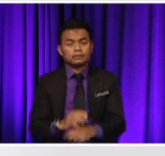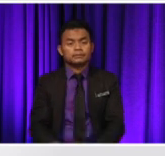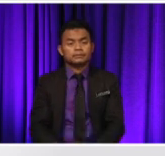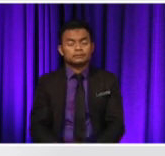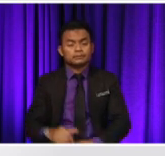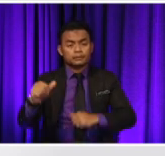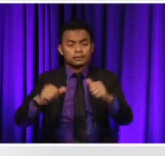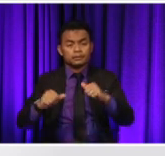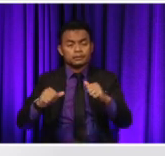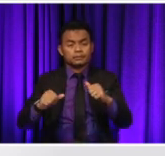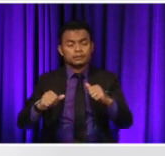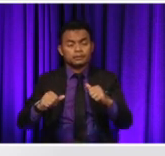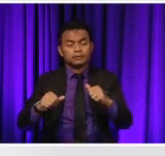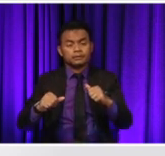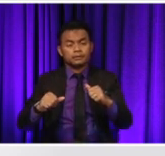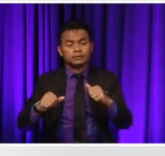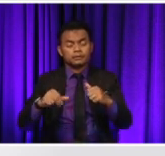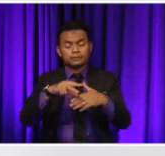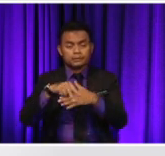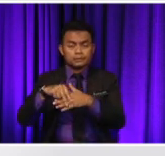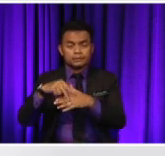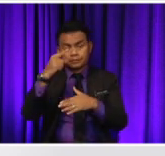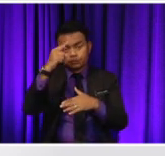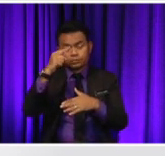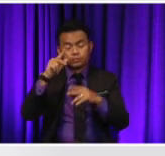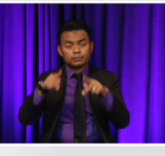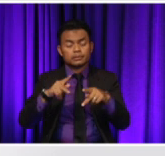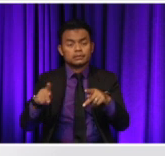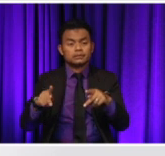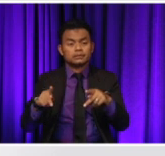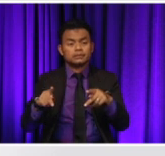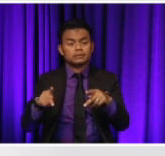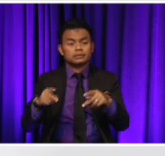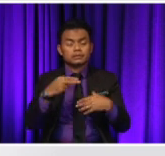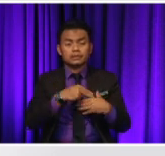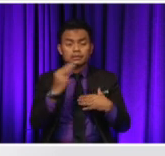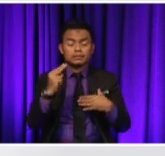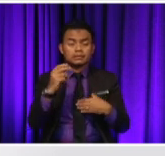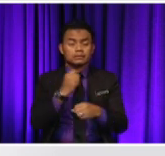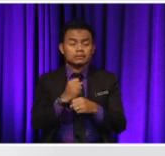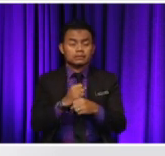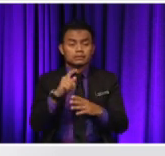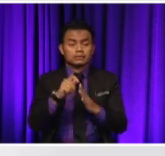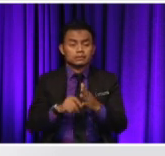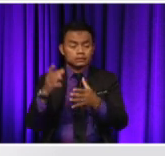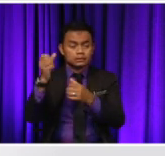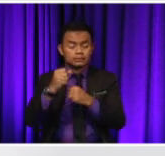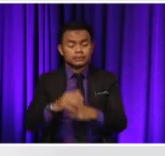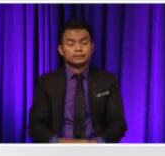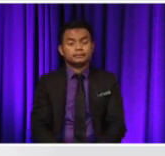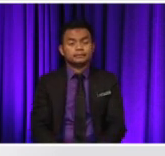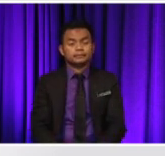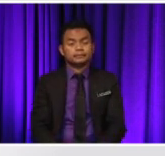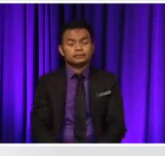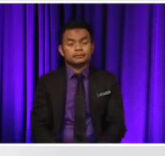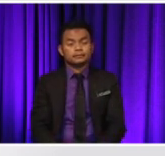activity pemantauan prestasi untuk memastikan hasil kejut tercapai seperti yang telah ditetapkan majikan boleh menilai dan